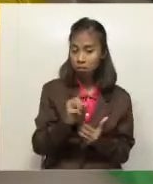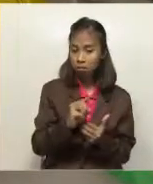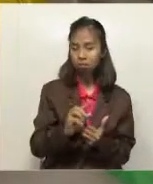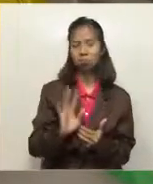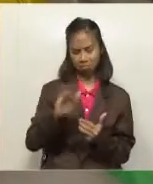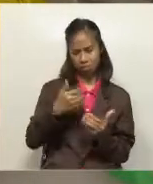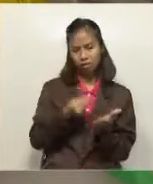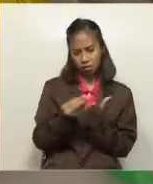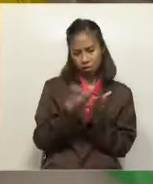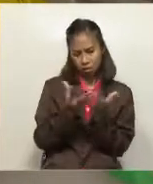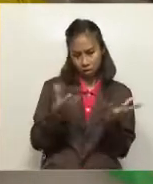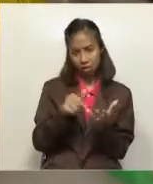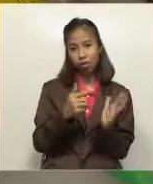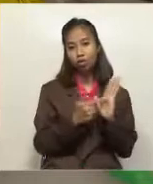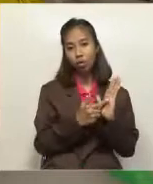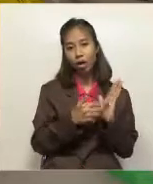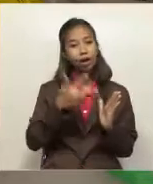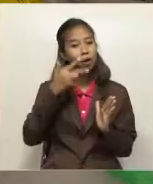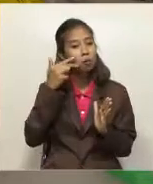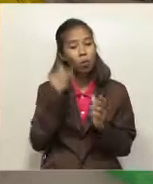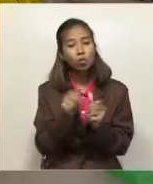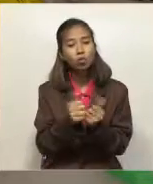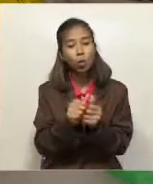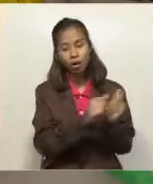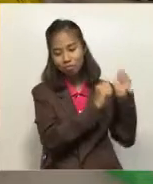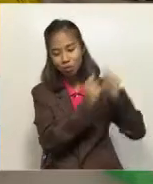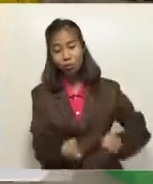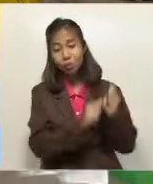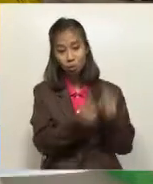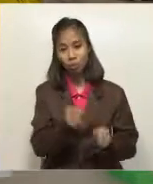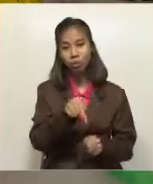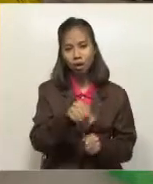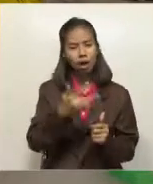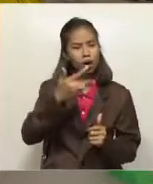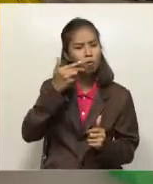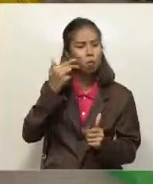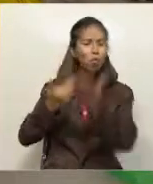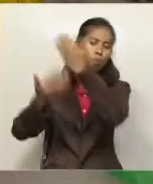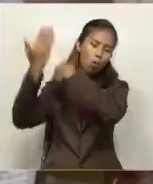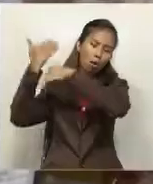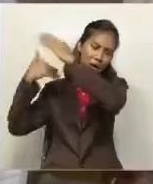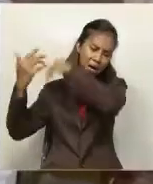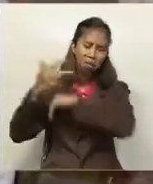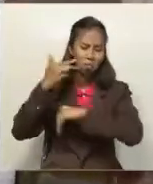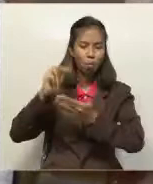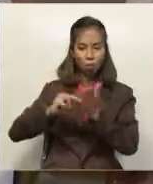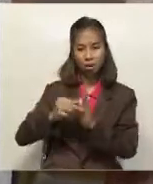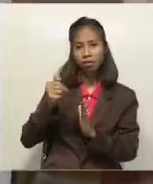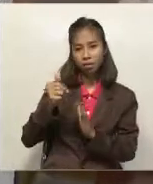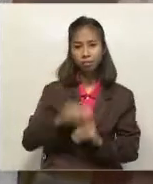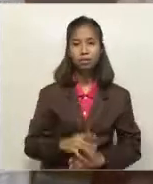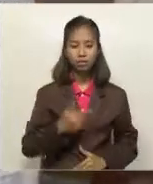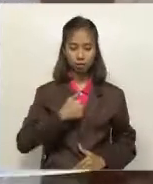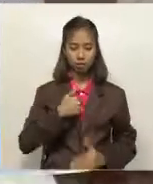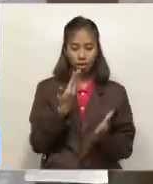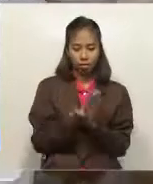เยอะขึ้นค่ะเยอะขึ้นคืออย่างเช่นตุ๊บตับเนี่ยเป็นขนมมงคลเป็นขนมเก่าแก่เป็นของโบราณ เราขายราคาเดิมกลัวเ